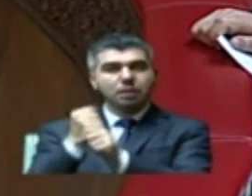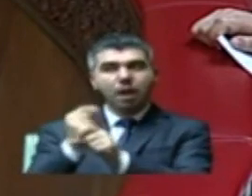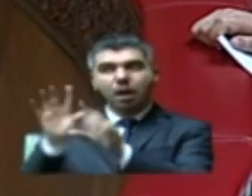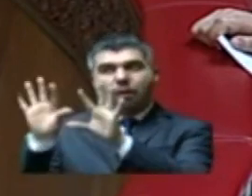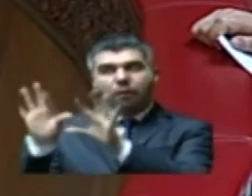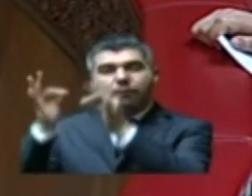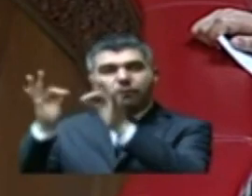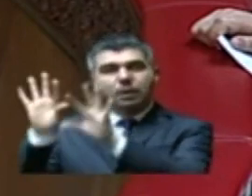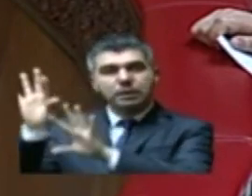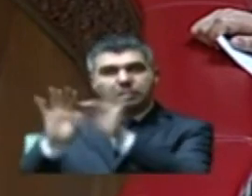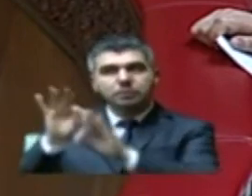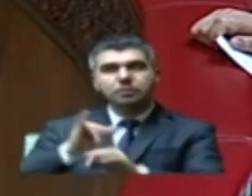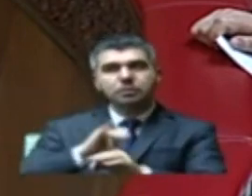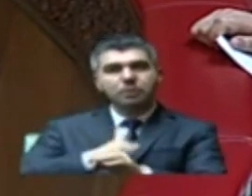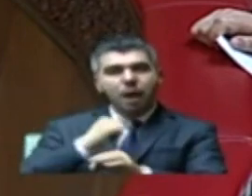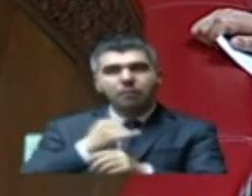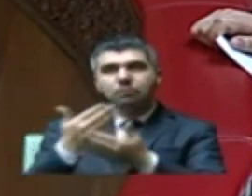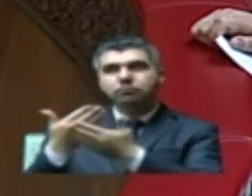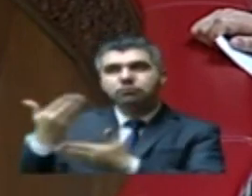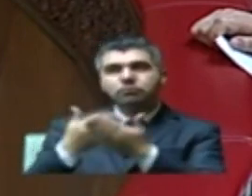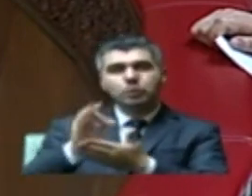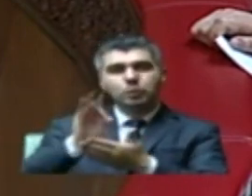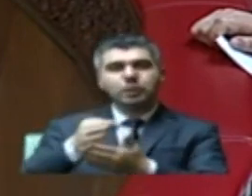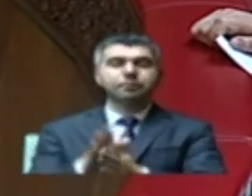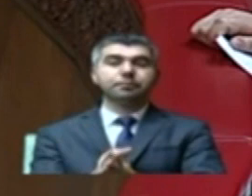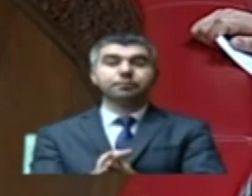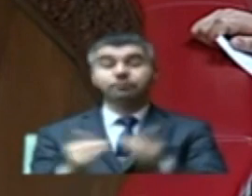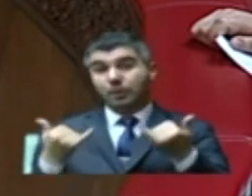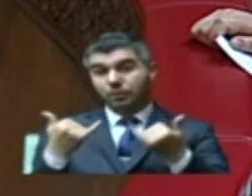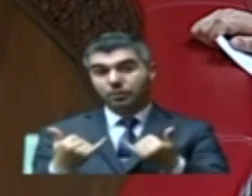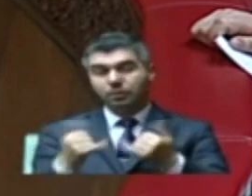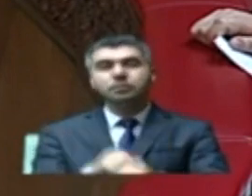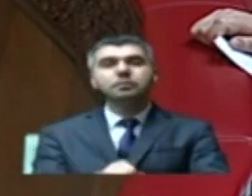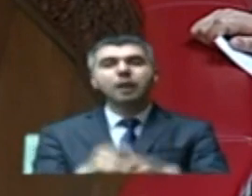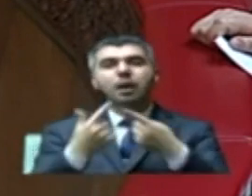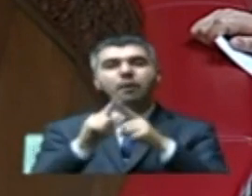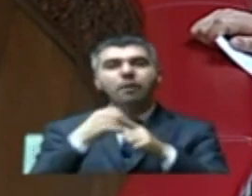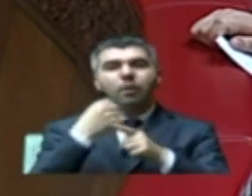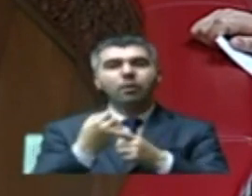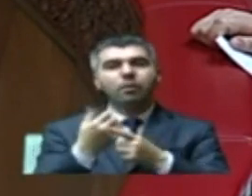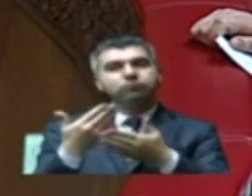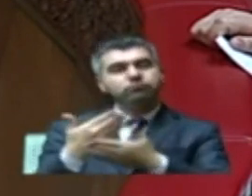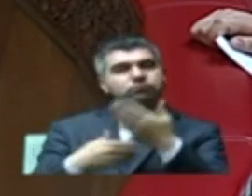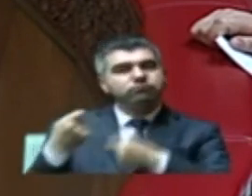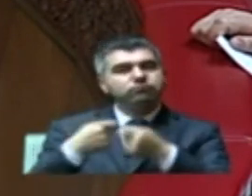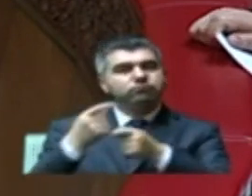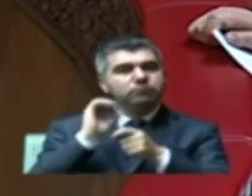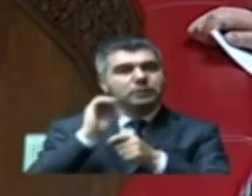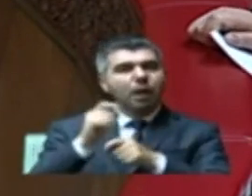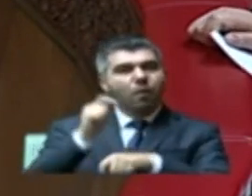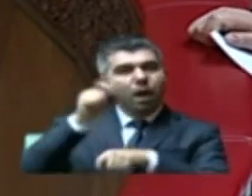للشباب، وكذلك على مستوى تحقيق الثروة وإنتاج الثروة. اليوم بالنسبة لنا المجال التعاوني في الصناعة التقليدية هو كذلك